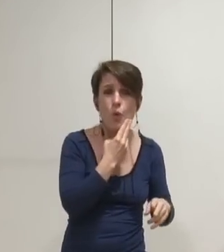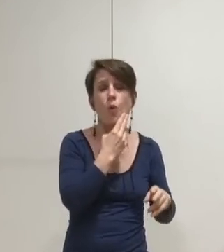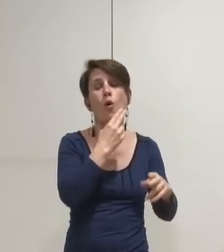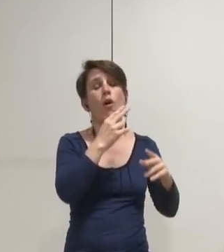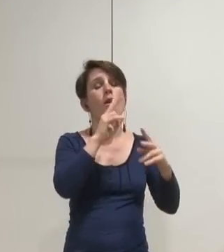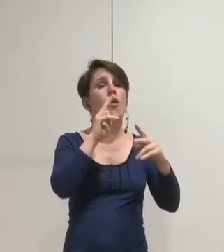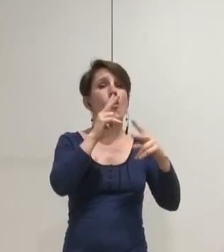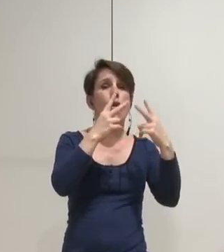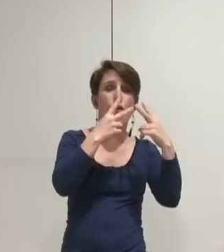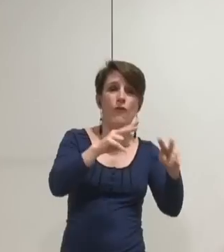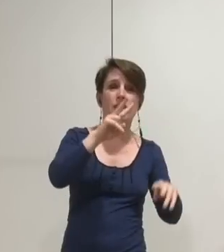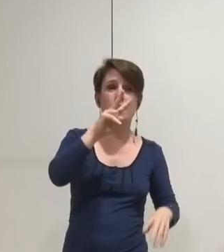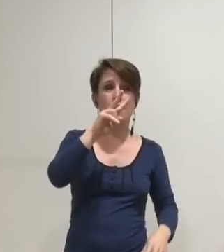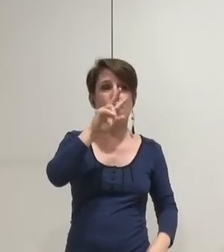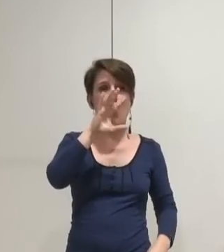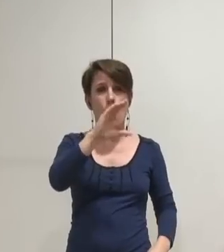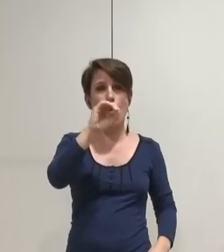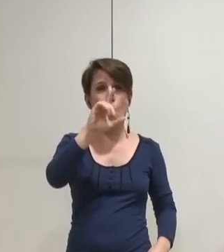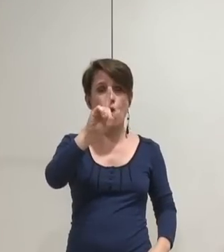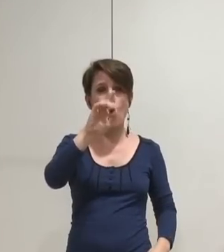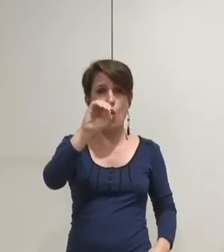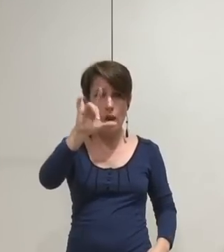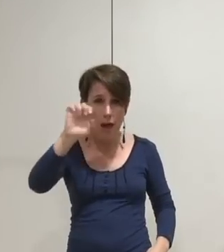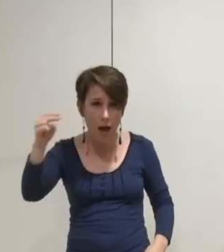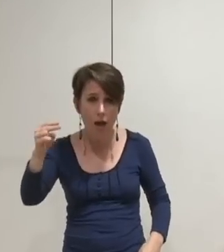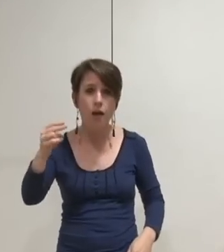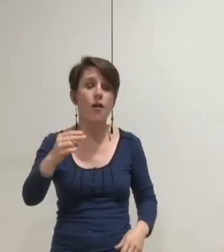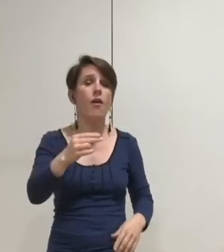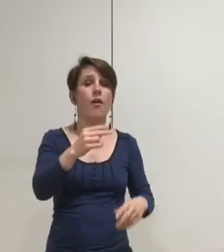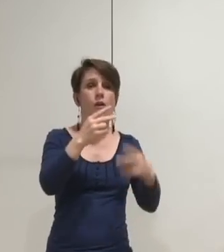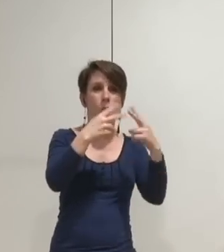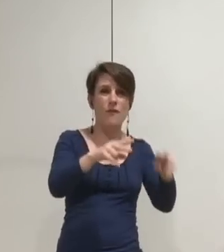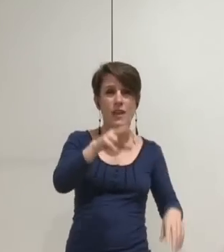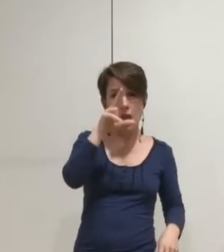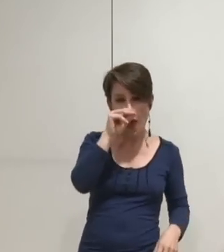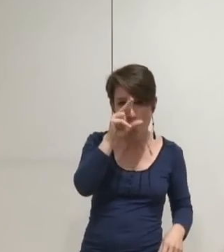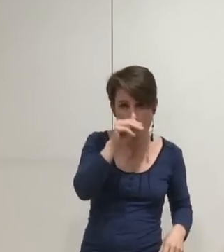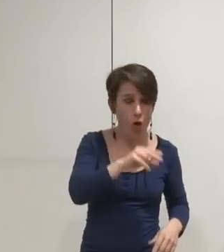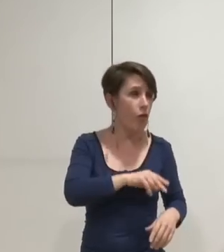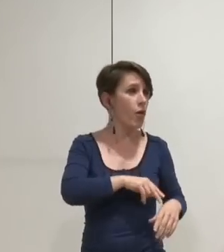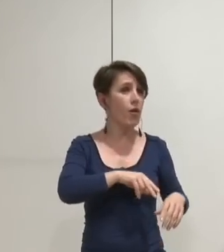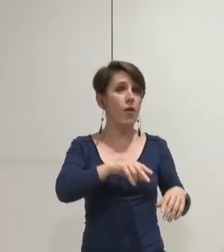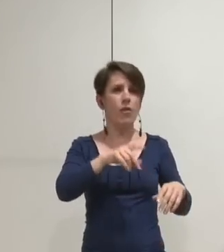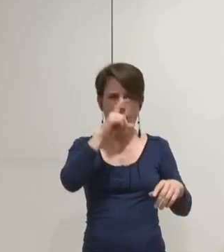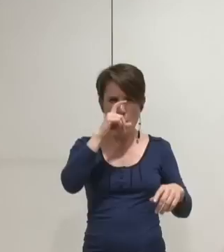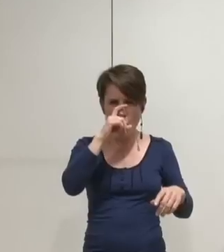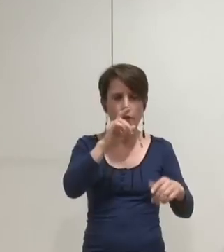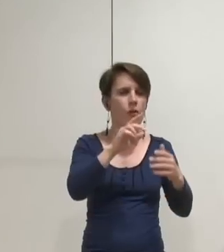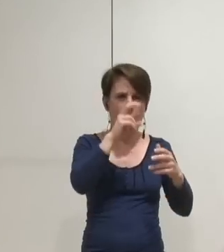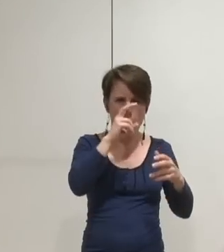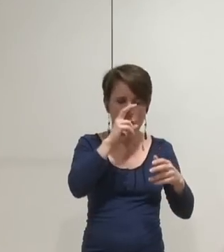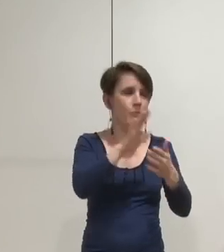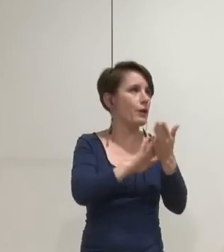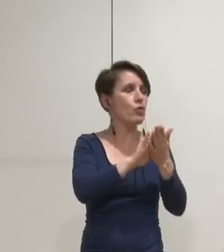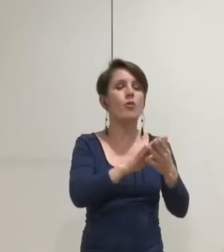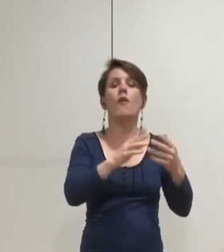Cogolin dans le Var Narbon dans l'Aude Mougin dans les Alpes Maritimes Saint-Étienne dans la Loire ou wapi en